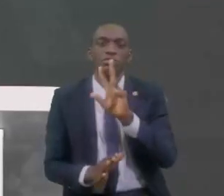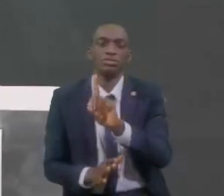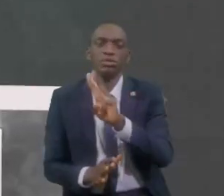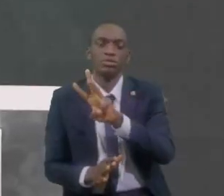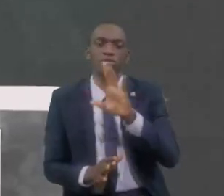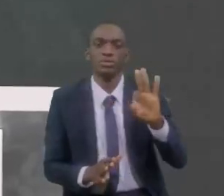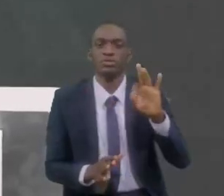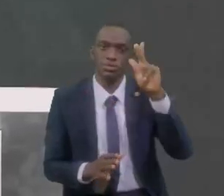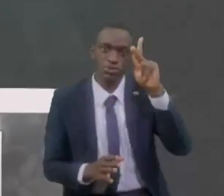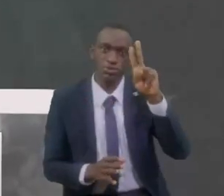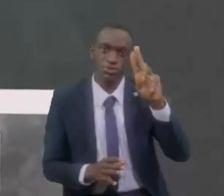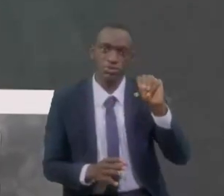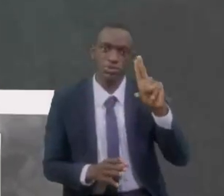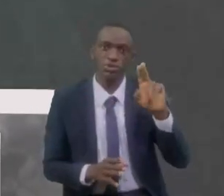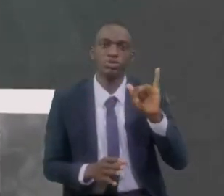Amen.